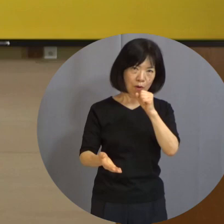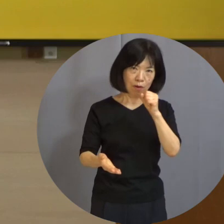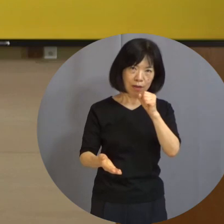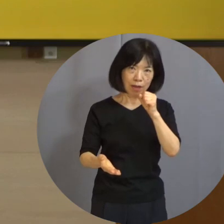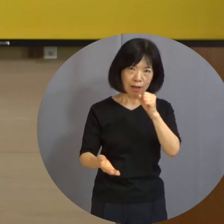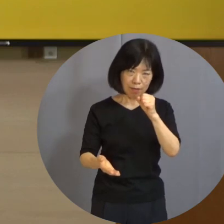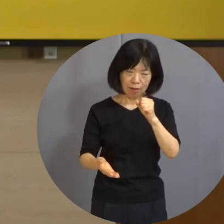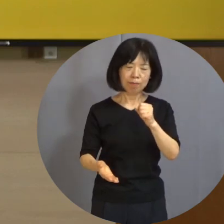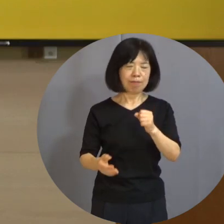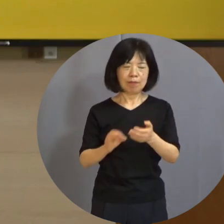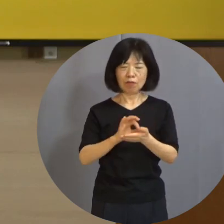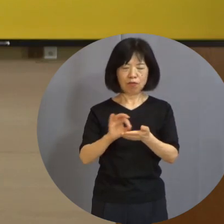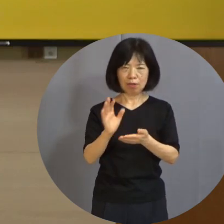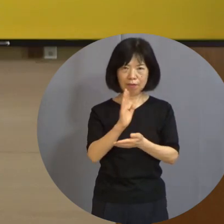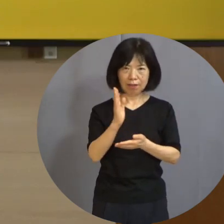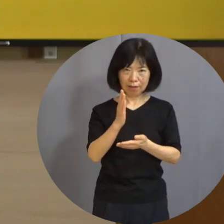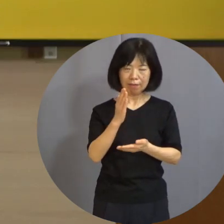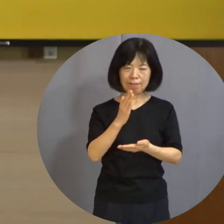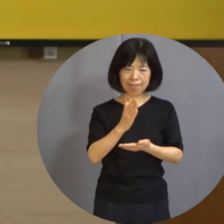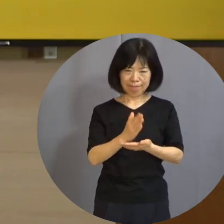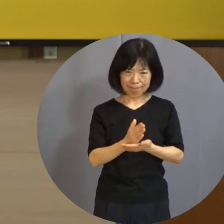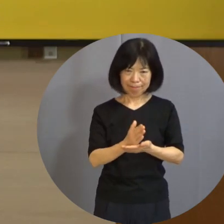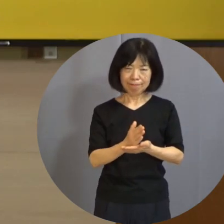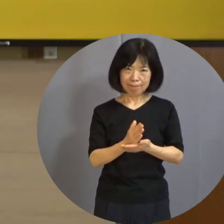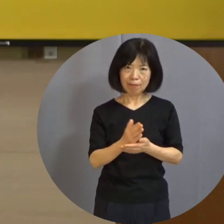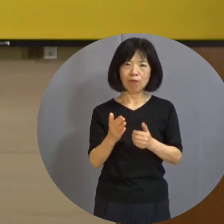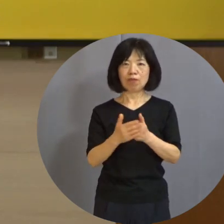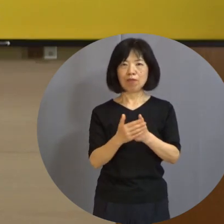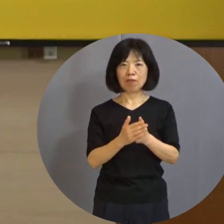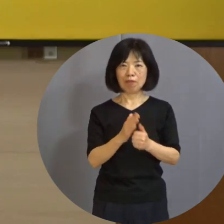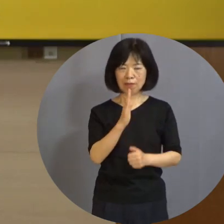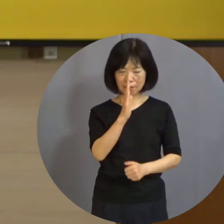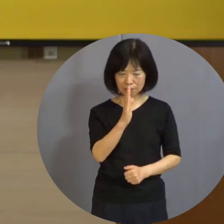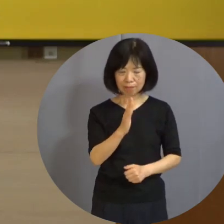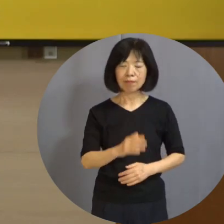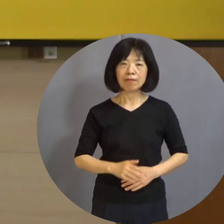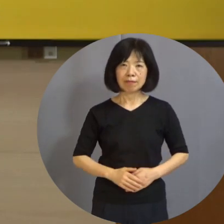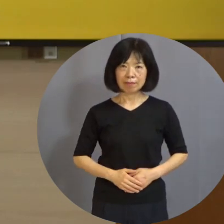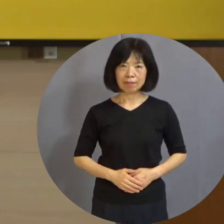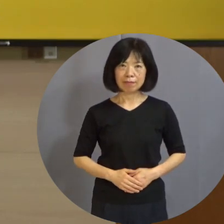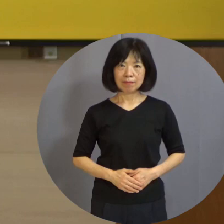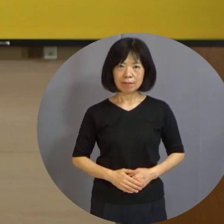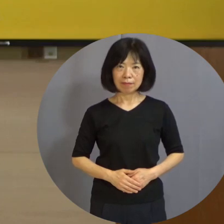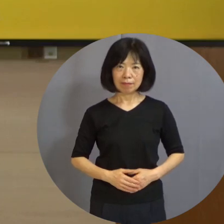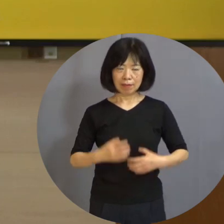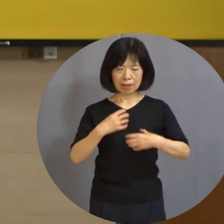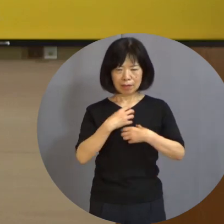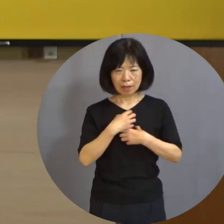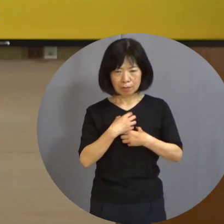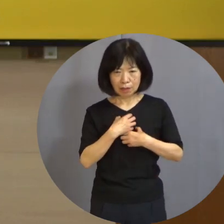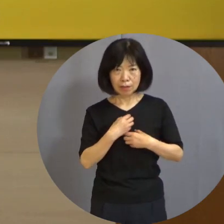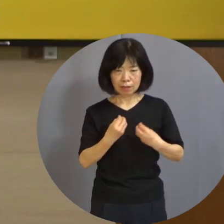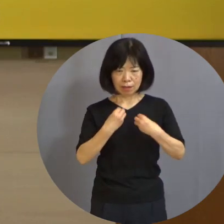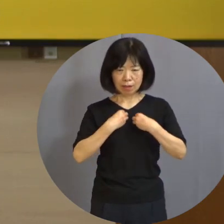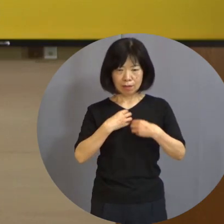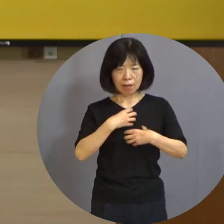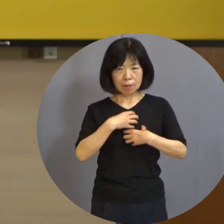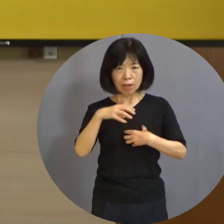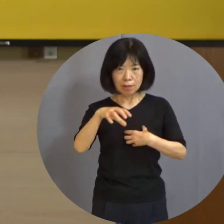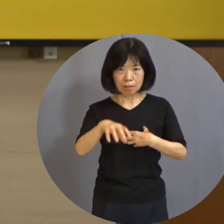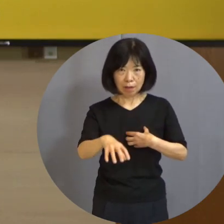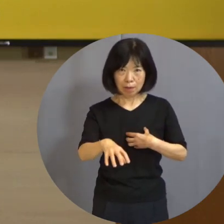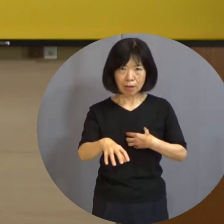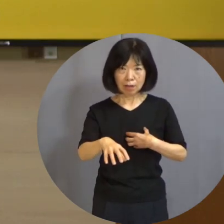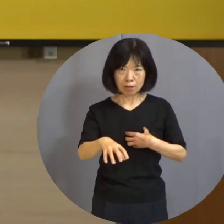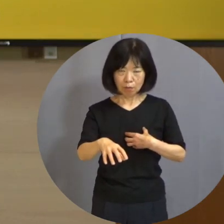供の禁止などご協力をいただくことになります。ぜひリスクの高い場面を作らないという意味